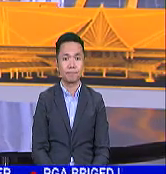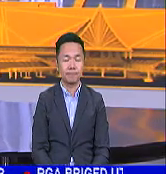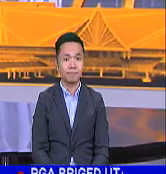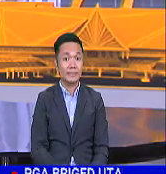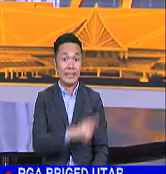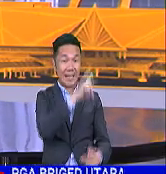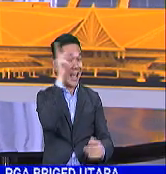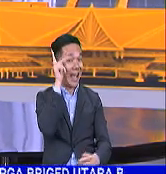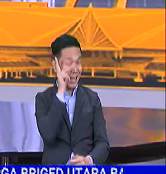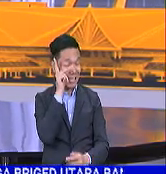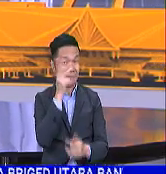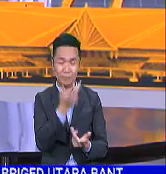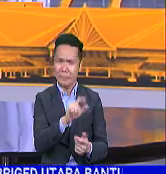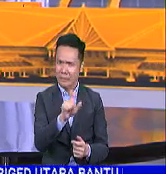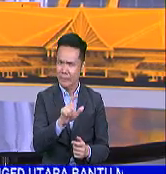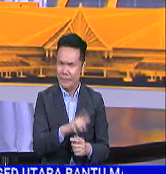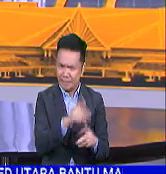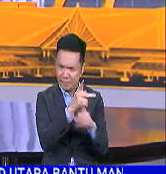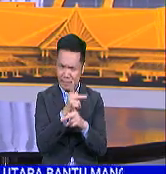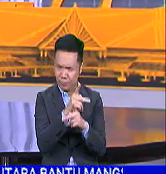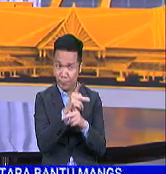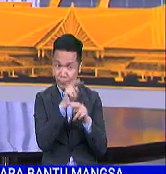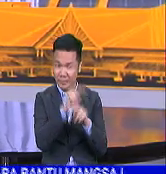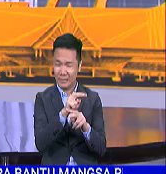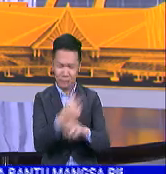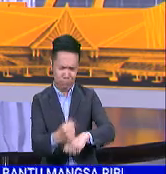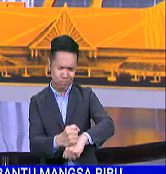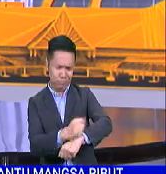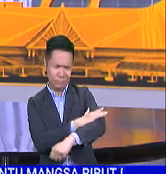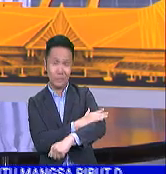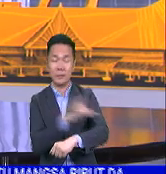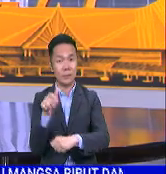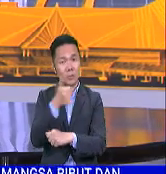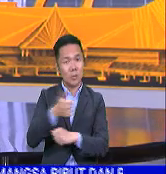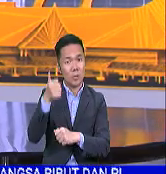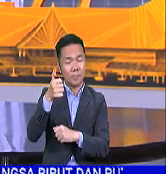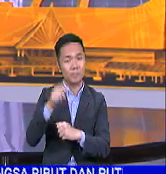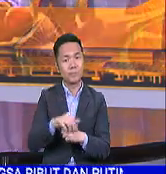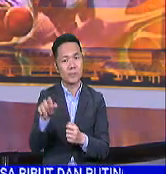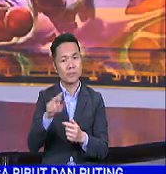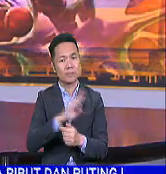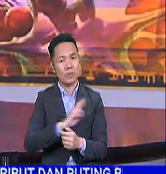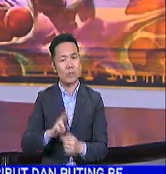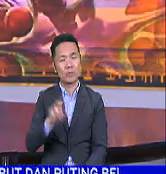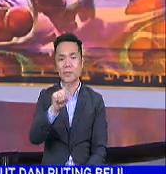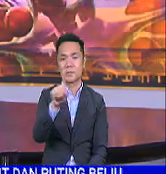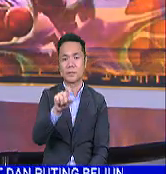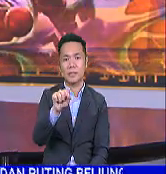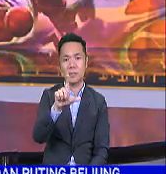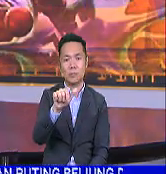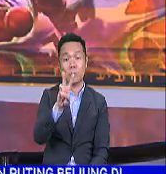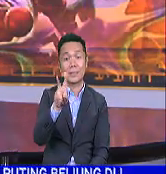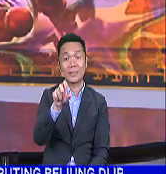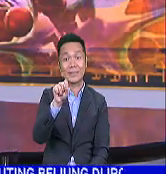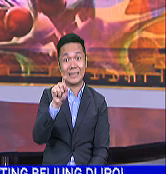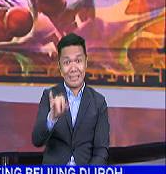Masyarakat di Kelantan disaran lebih peka dengan pengesanan awal penyakit kanser. Pengarah Hospital Raja Perempuan Zainab II, Datuk Dr. Selawasawati